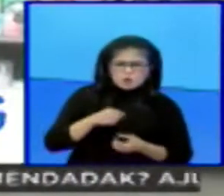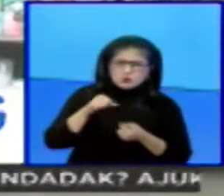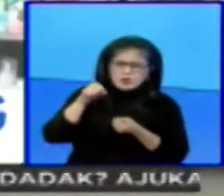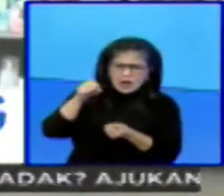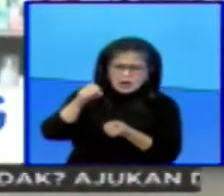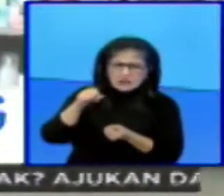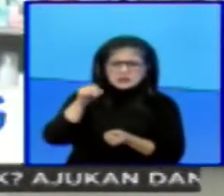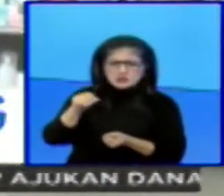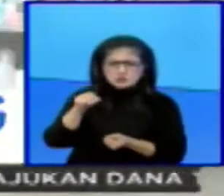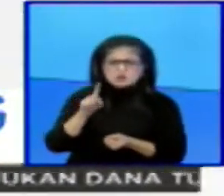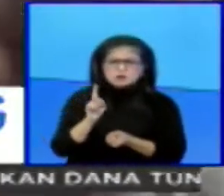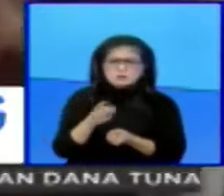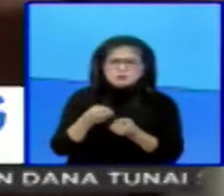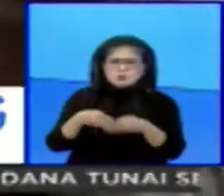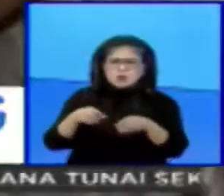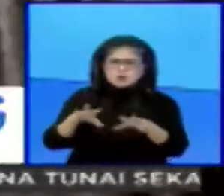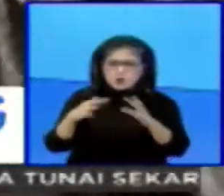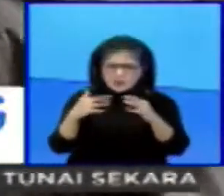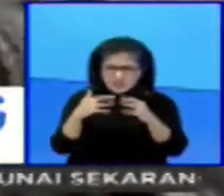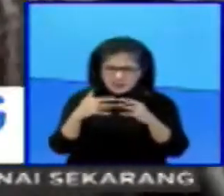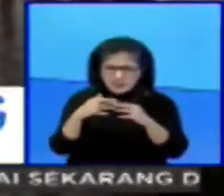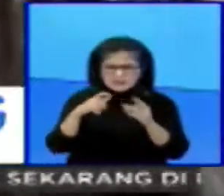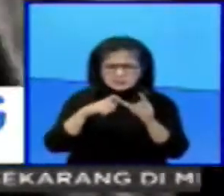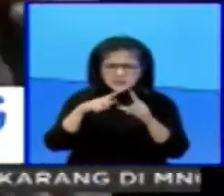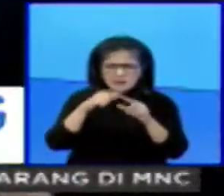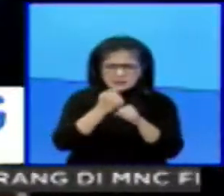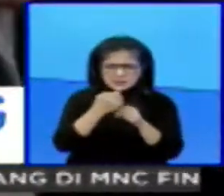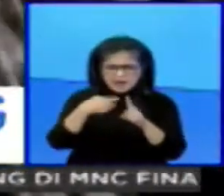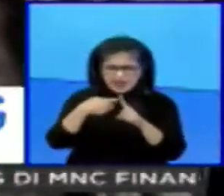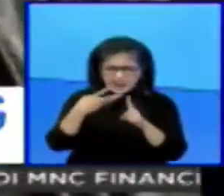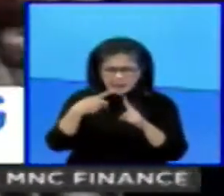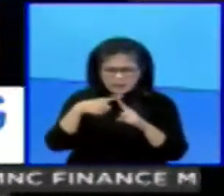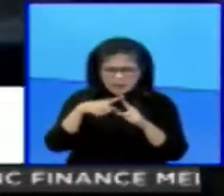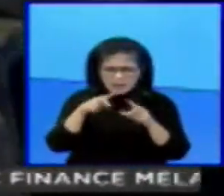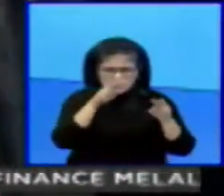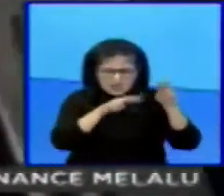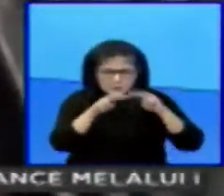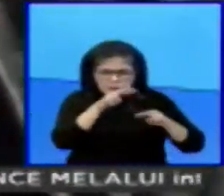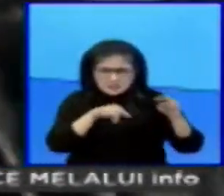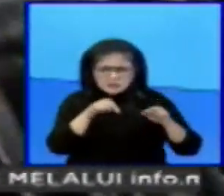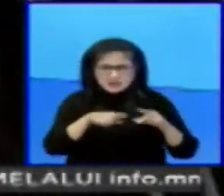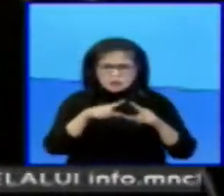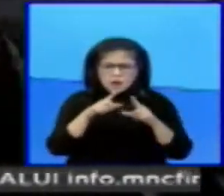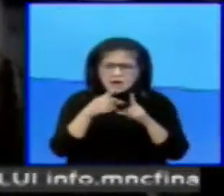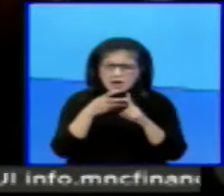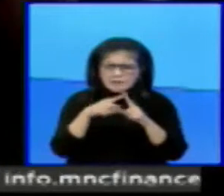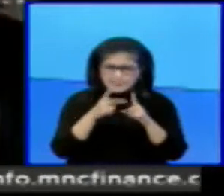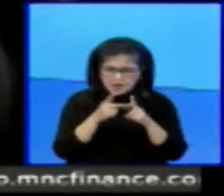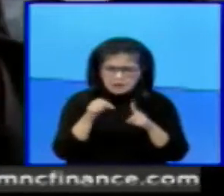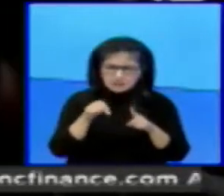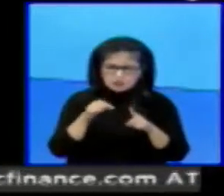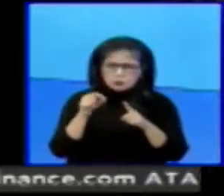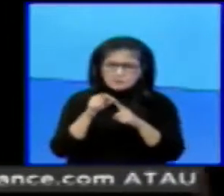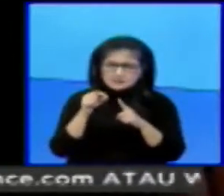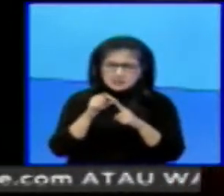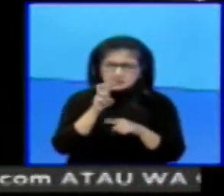sengketa. Setelah menyerahkan diri, penyidik memeriksa intensif Abah Grandong di Polres Metro Jakarta Selatan. Dalam pasal 302 ayat 2